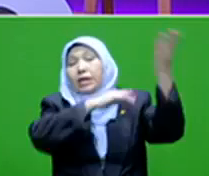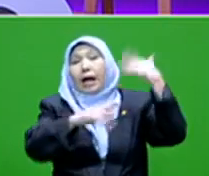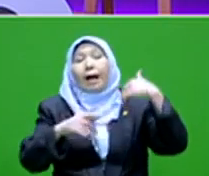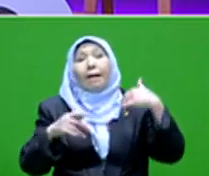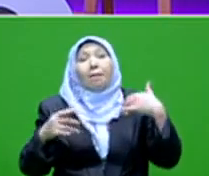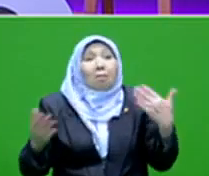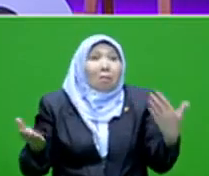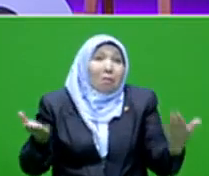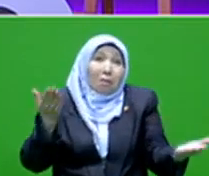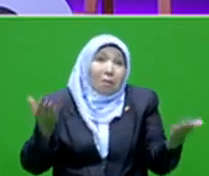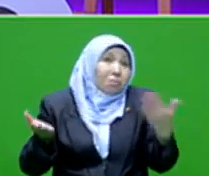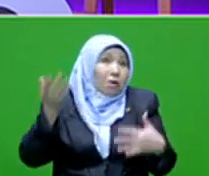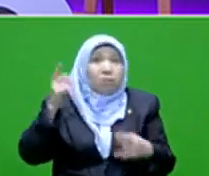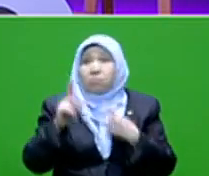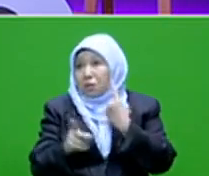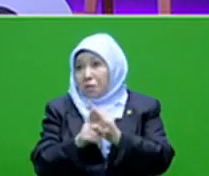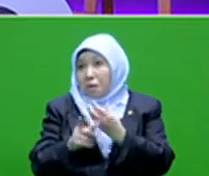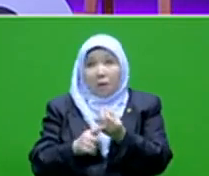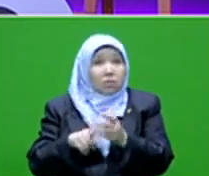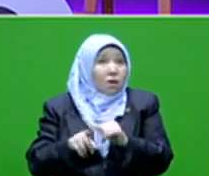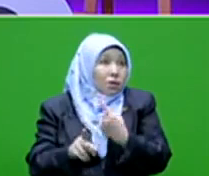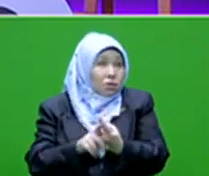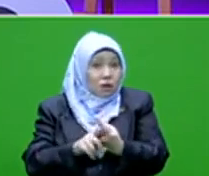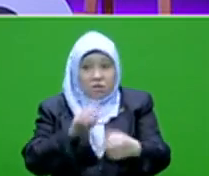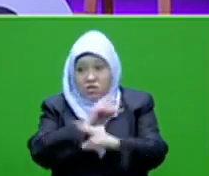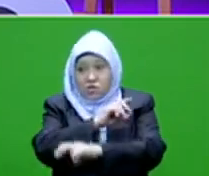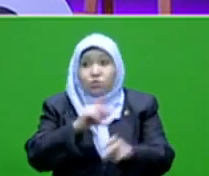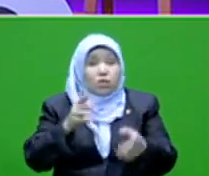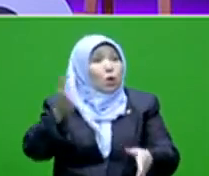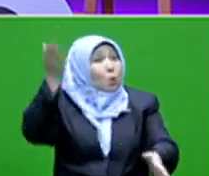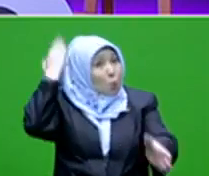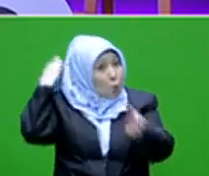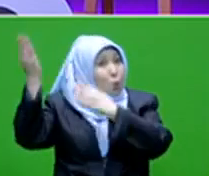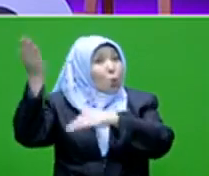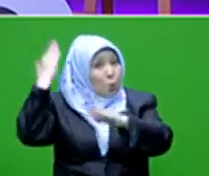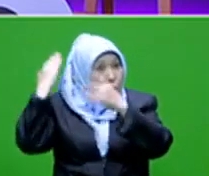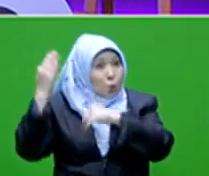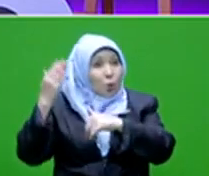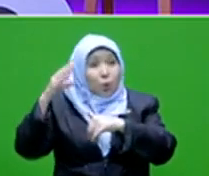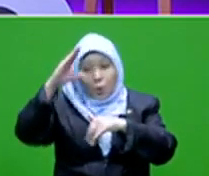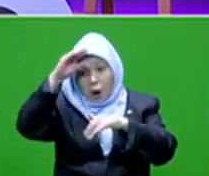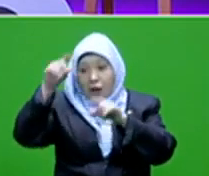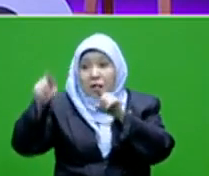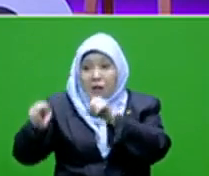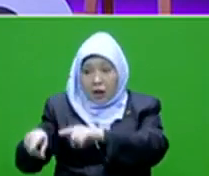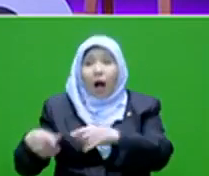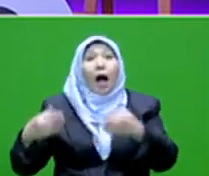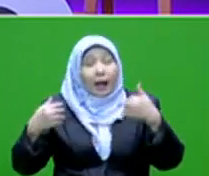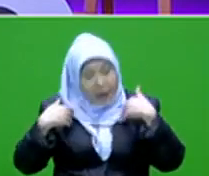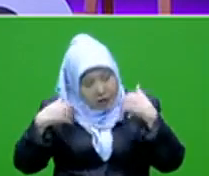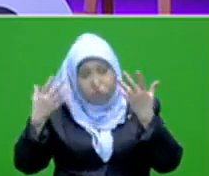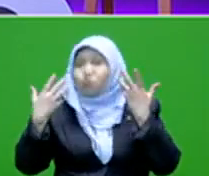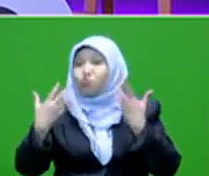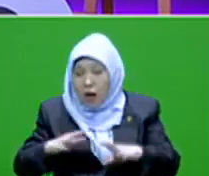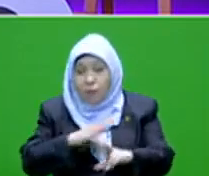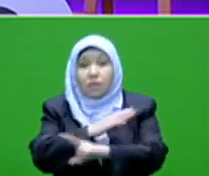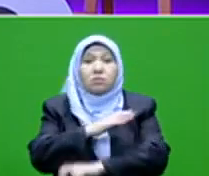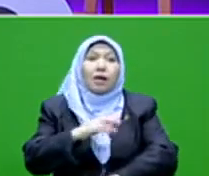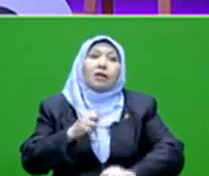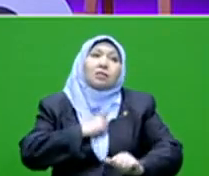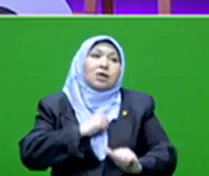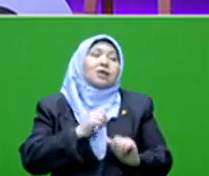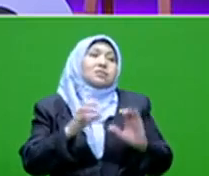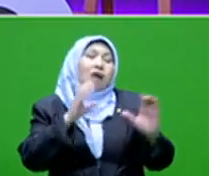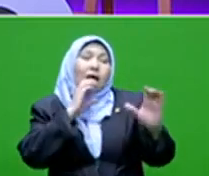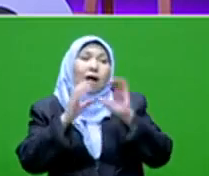ataupun tidak. Katanya, oh, kalau dia ni mencuri. Dulu adik saudara dia pun pernah mencuri. Dia tak sedar, dia bercakap